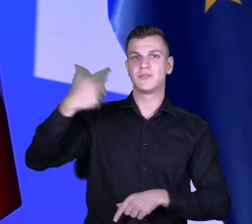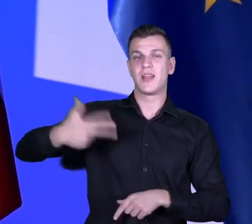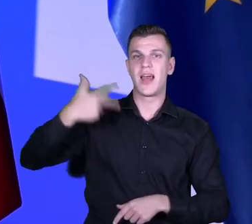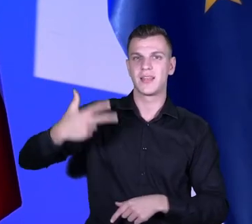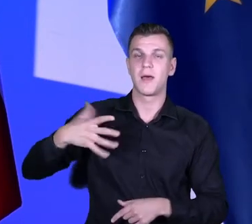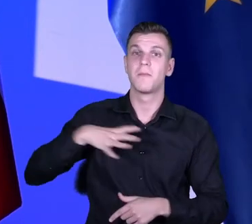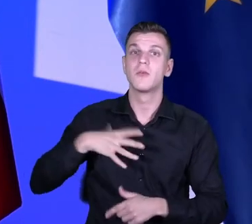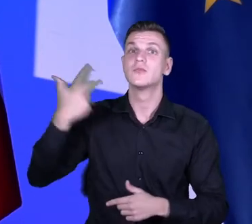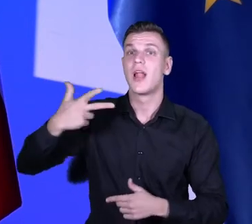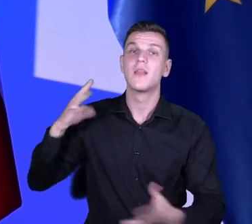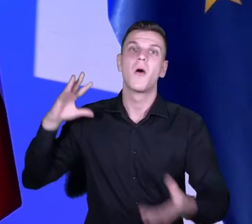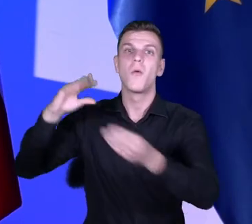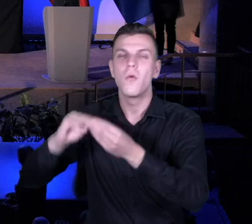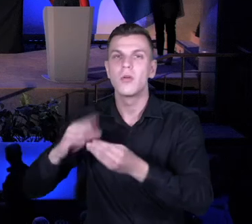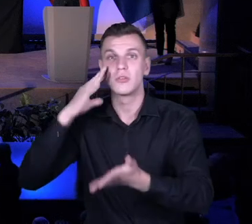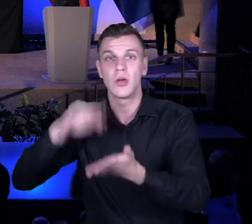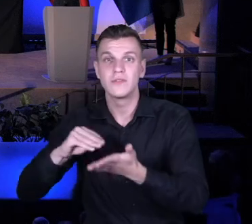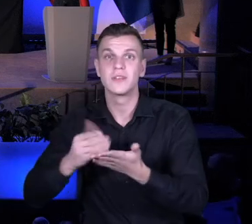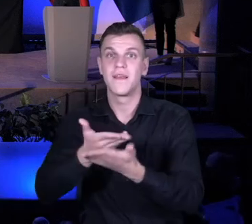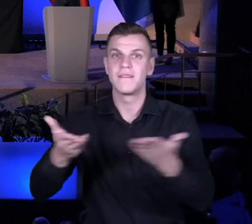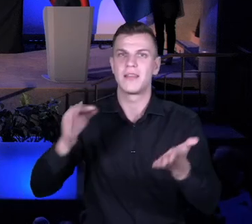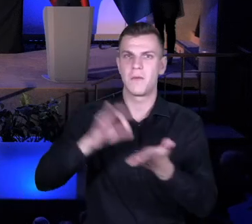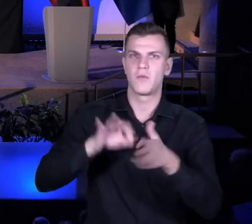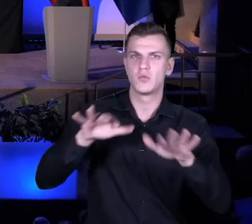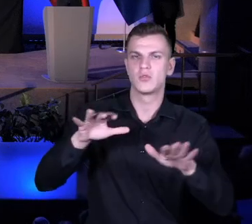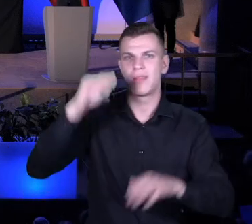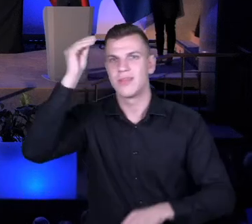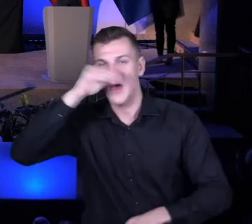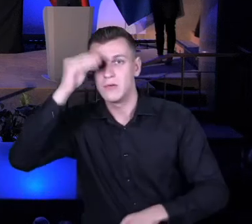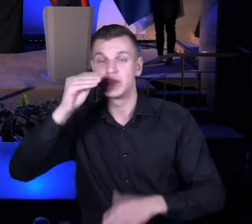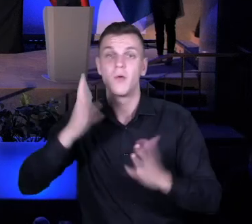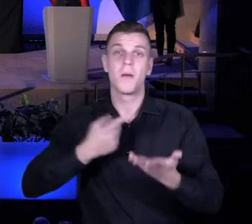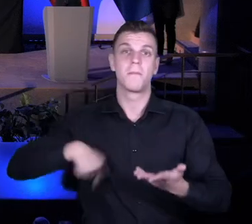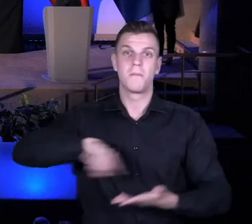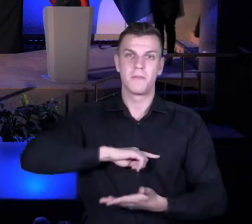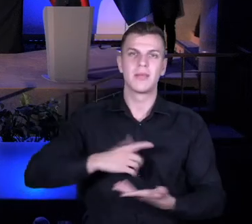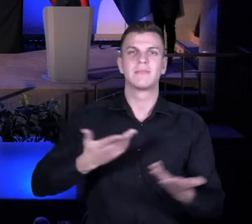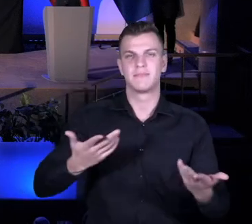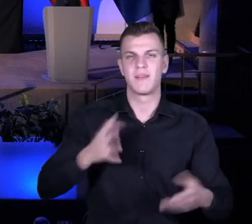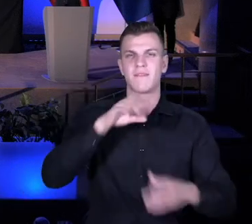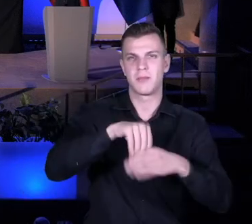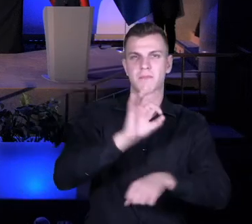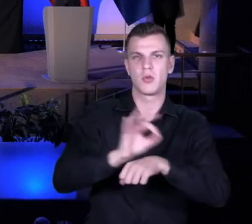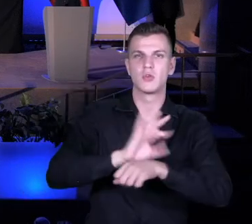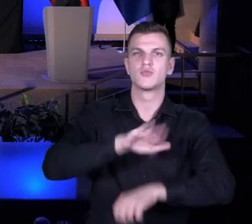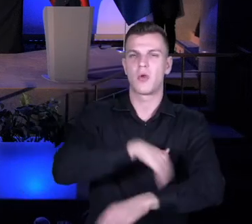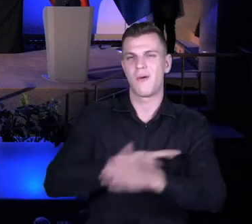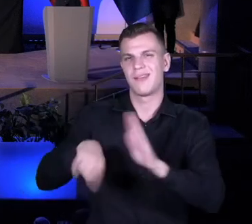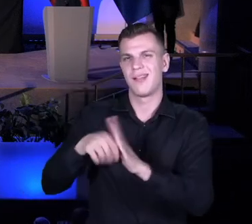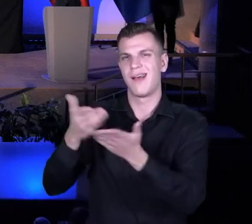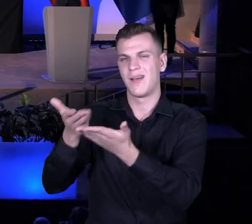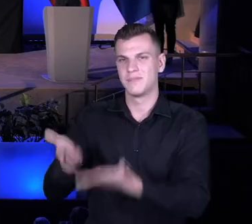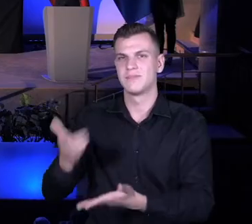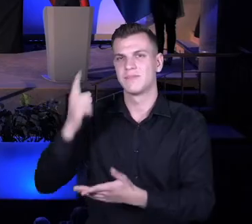tutaj, czego się dowiedzieliśmy i podzielić się tym, będąc też ambasadorami Szkoły dla Innowatora. Mam nadzieję, że